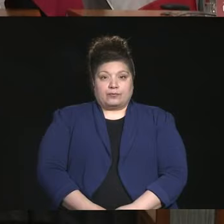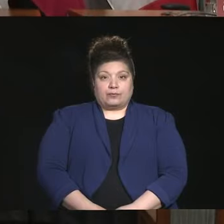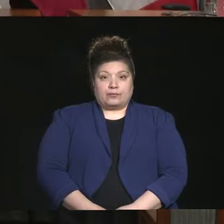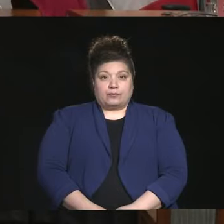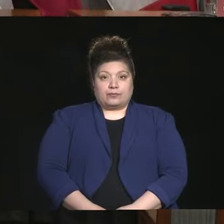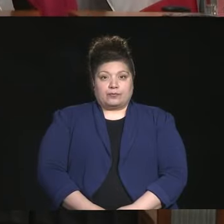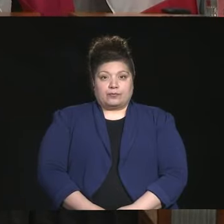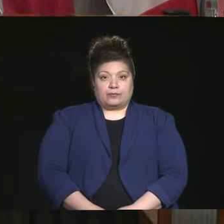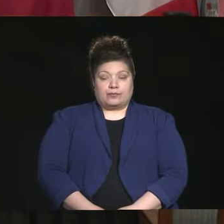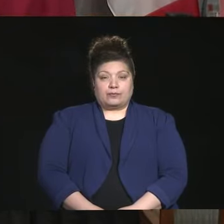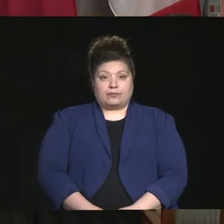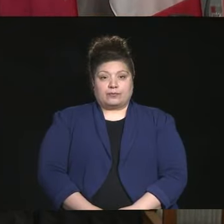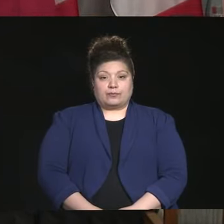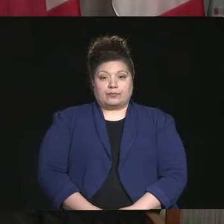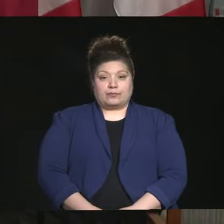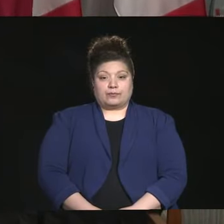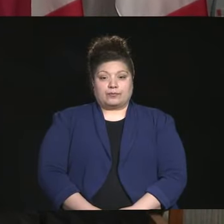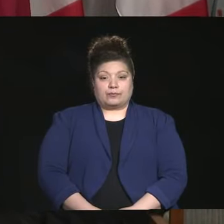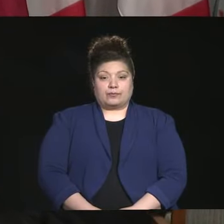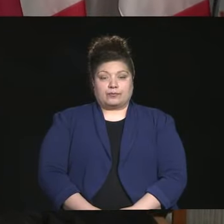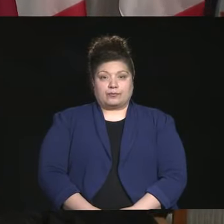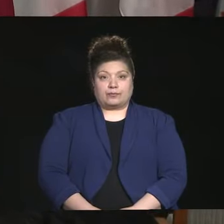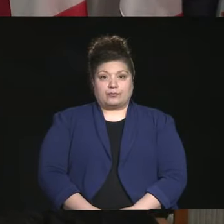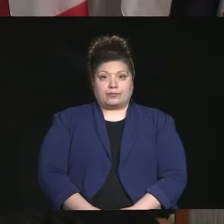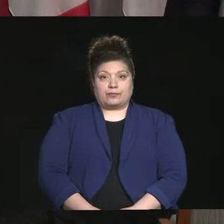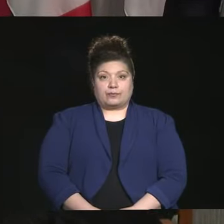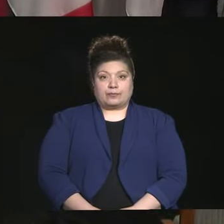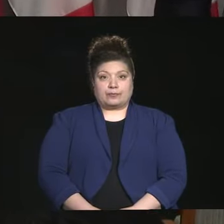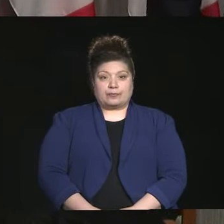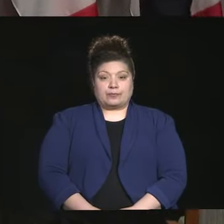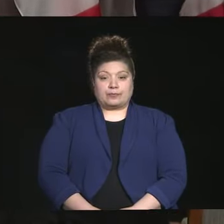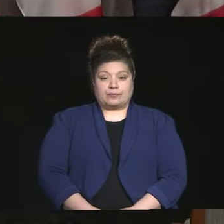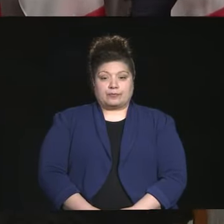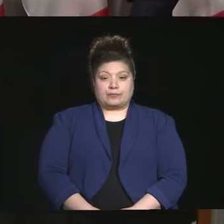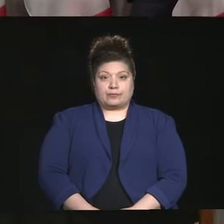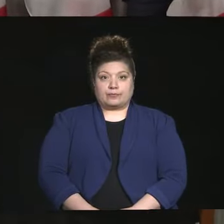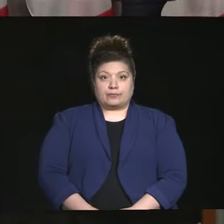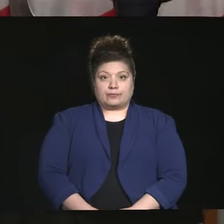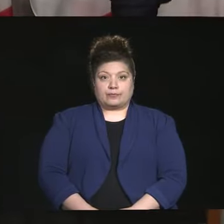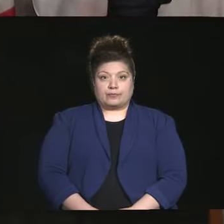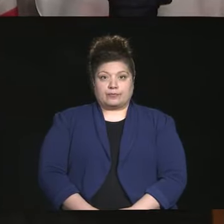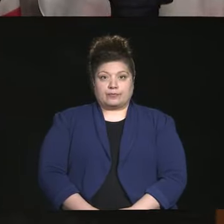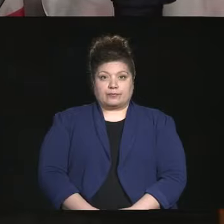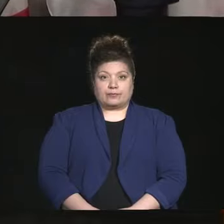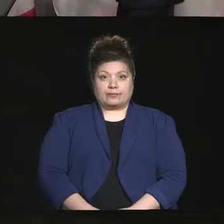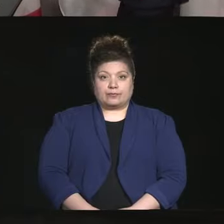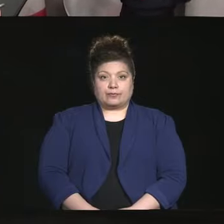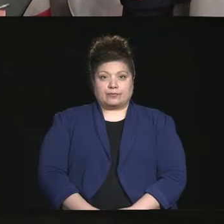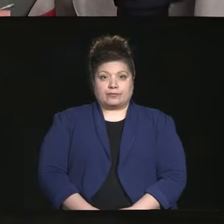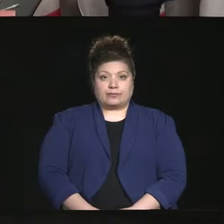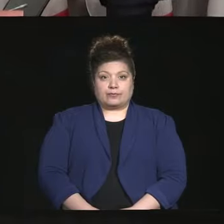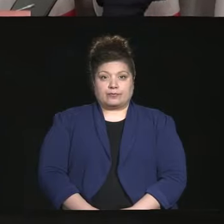maintenant terminée. Veuillez s'il vous plaît raccrocher votre ligne et nous vous remercions de votre participation.